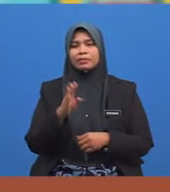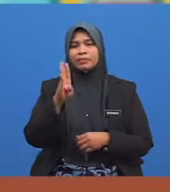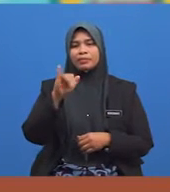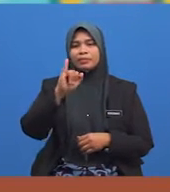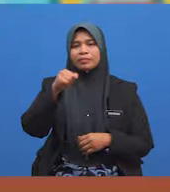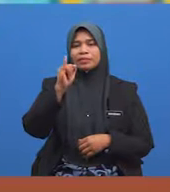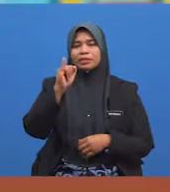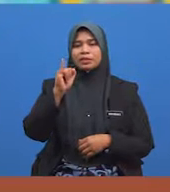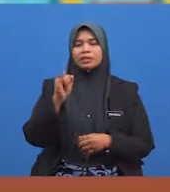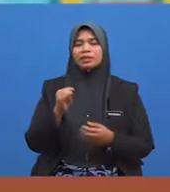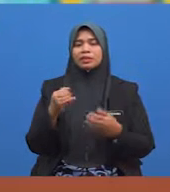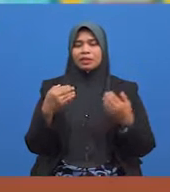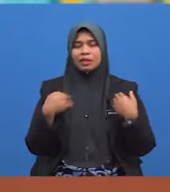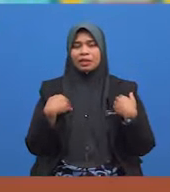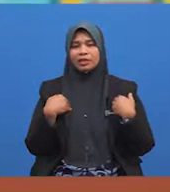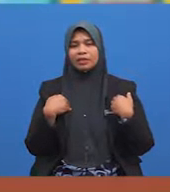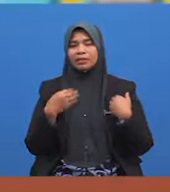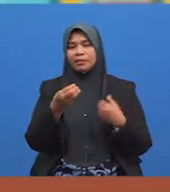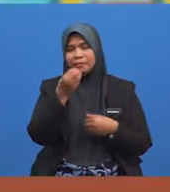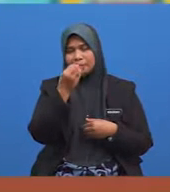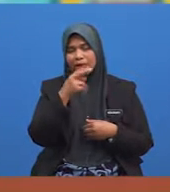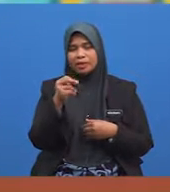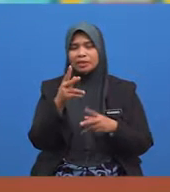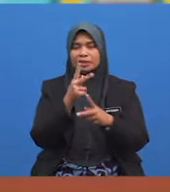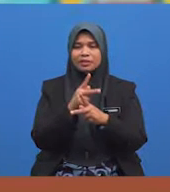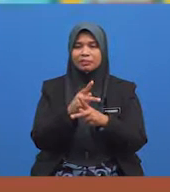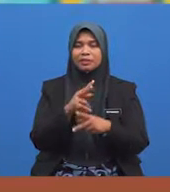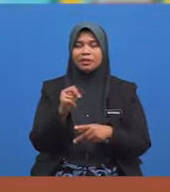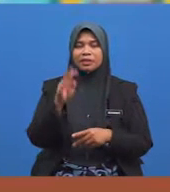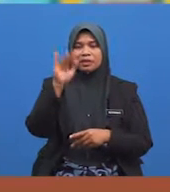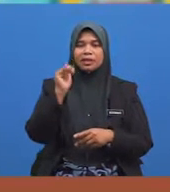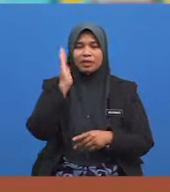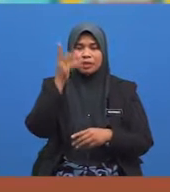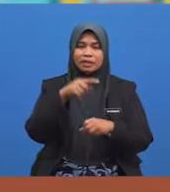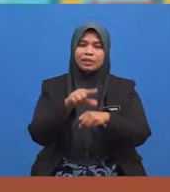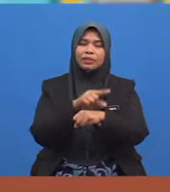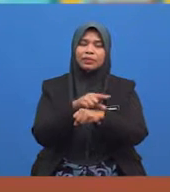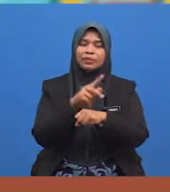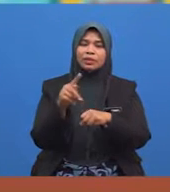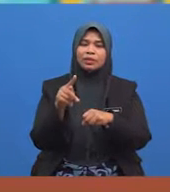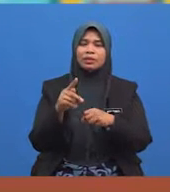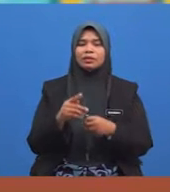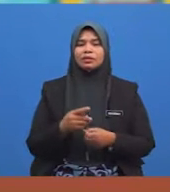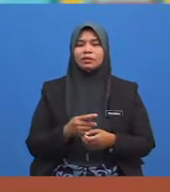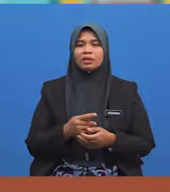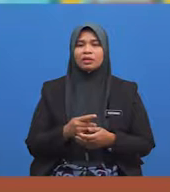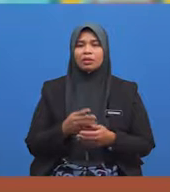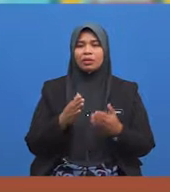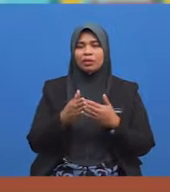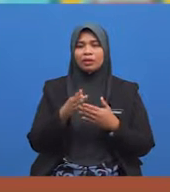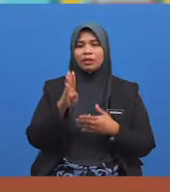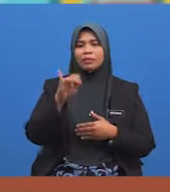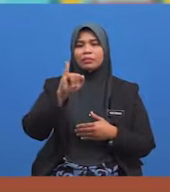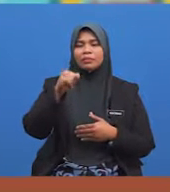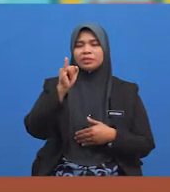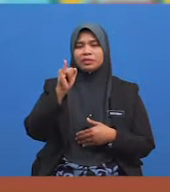Setiap biji benih mempunyai kotiledon, iaitu makanan simpanan yang akan digunakan oleh biji